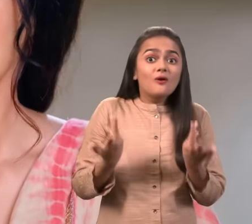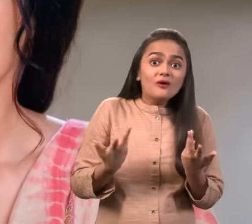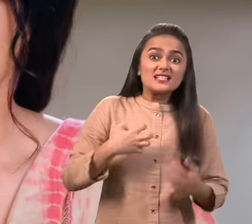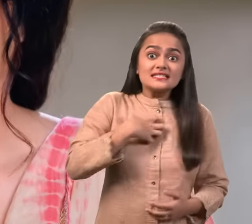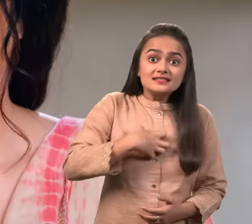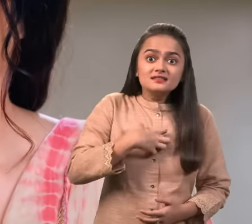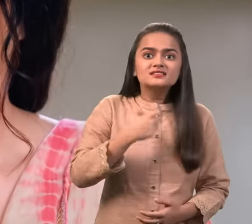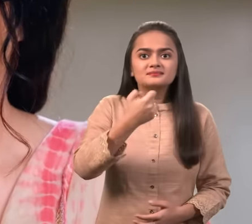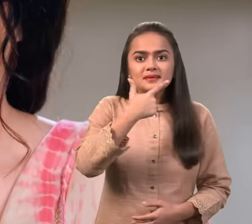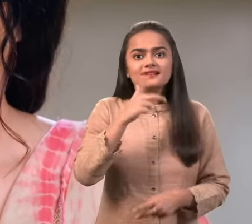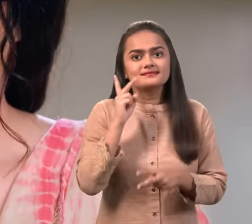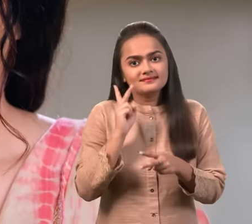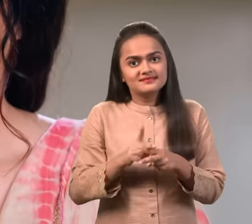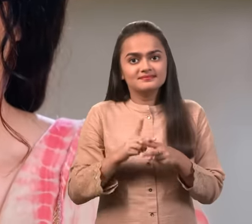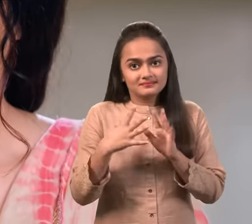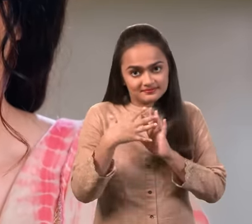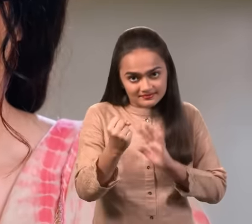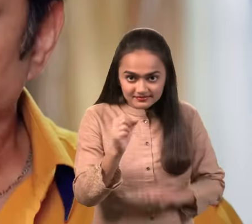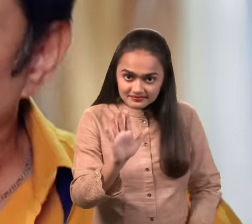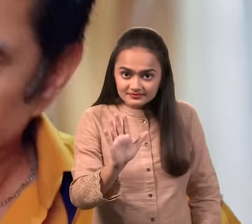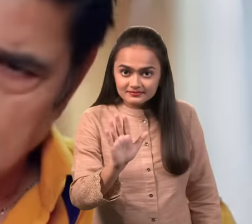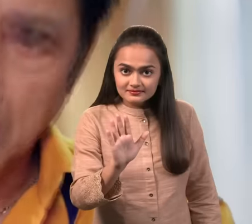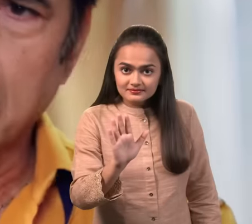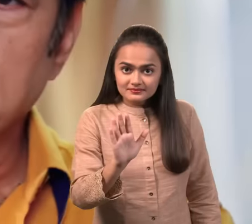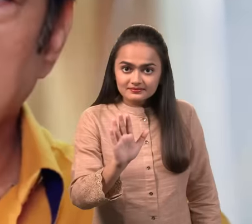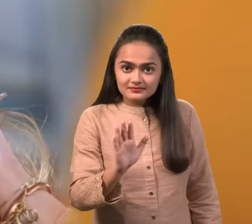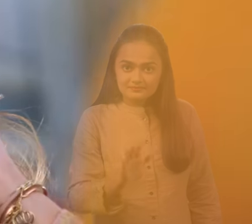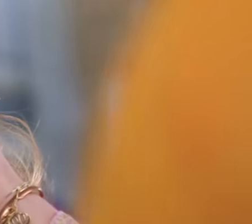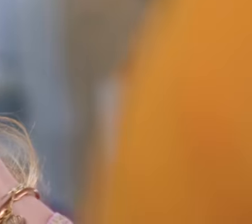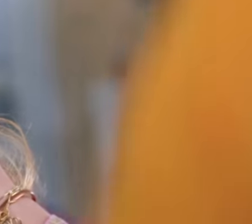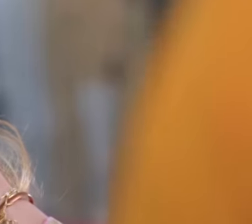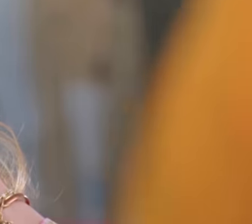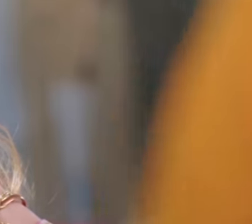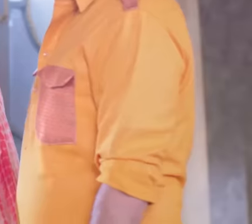और चलन में भी, समझी?